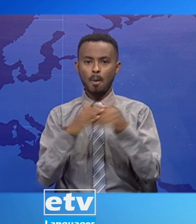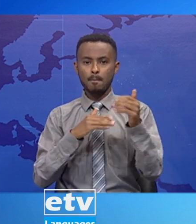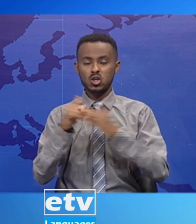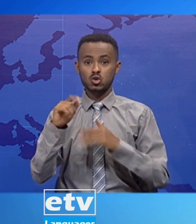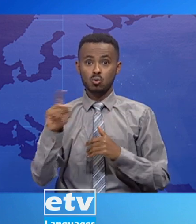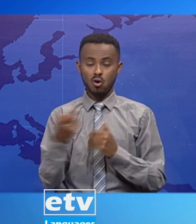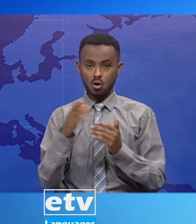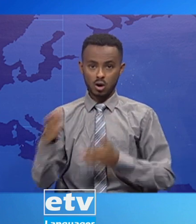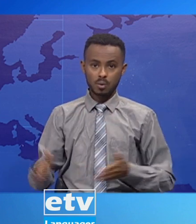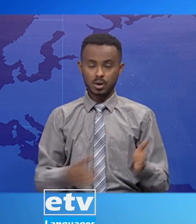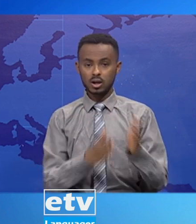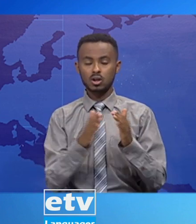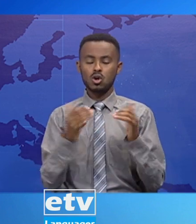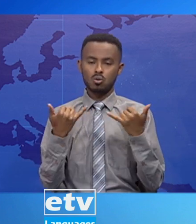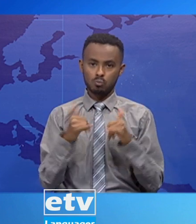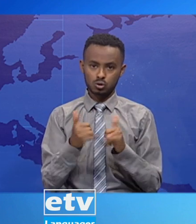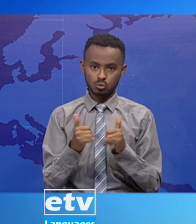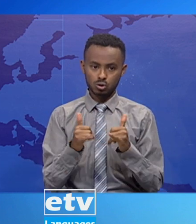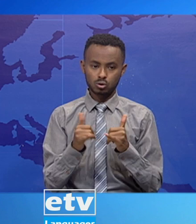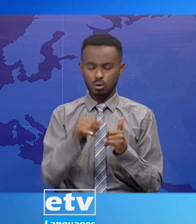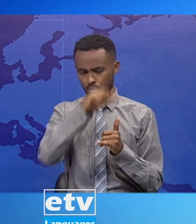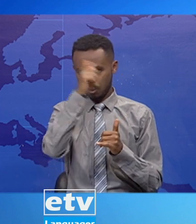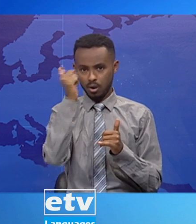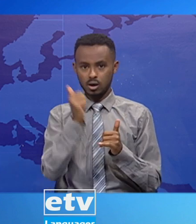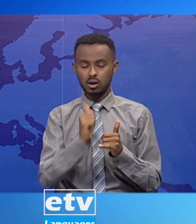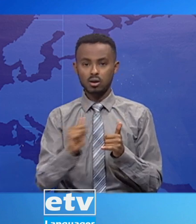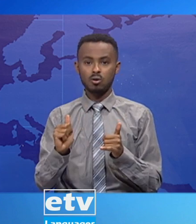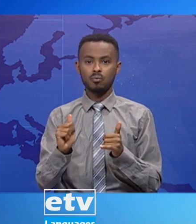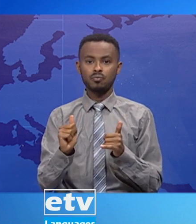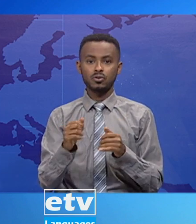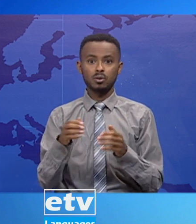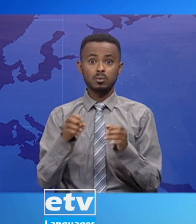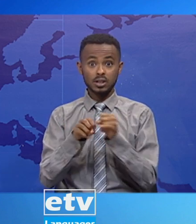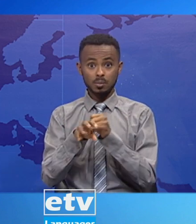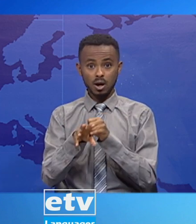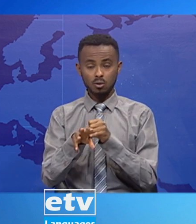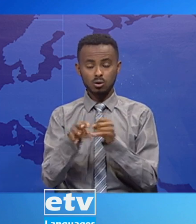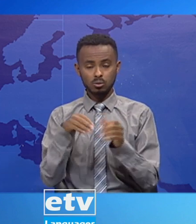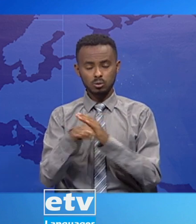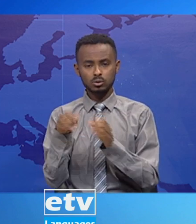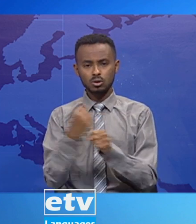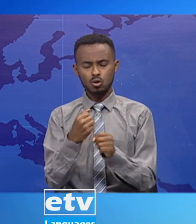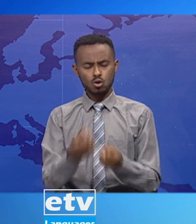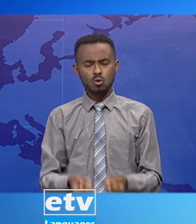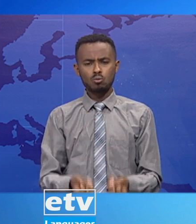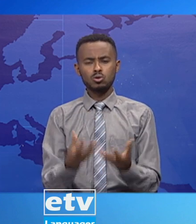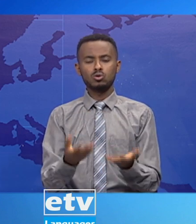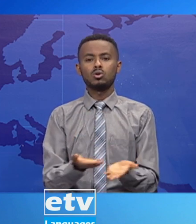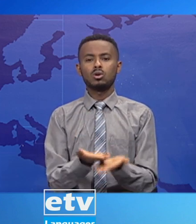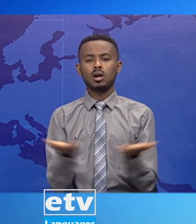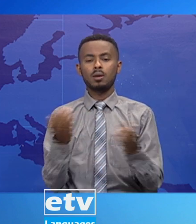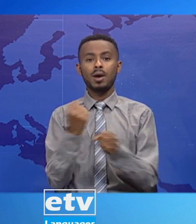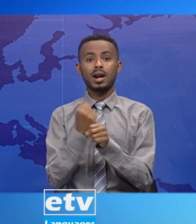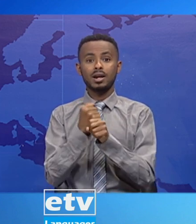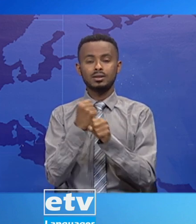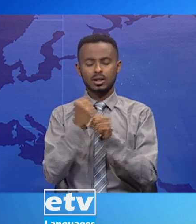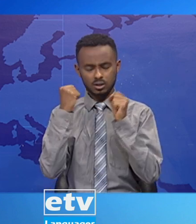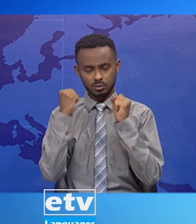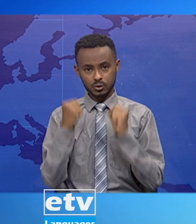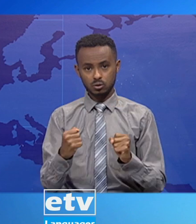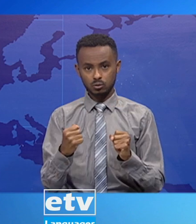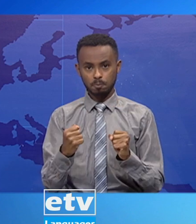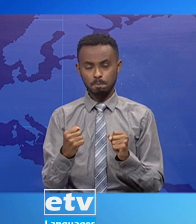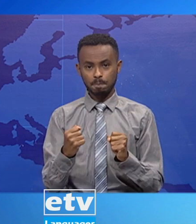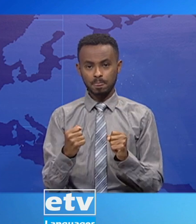በሆነ መንገድ በስፖርቱም በማንኛውም ቢሰማሩ ብዙ ነገር ማድረግ እንደሚችሉ